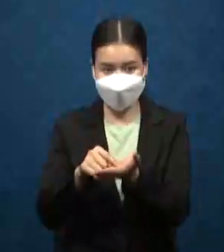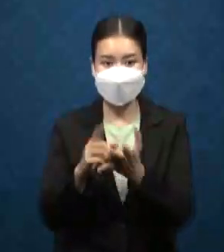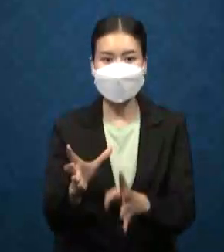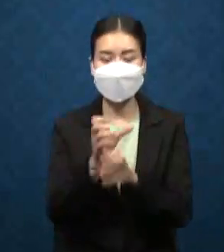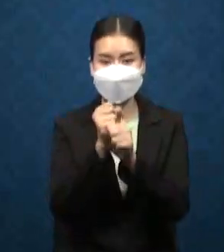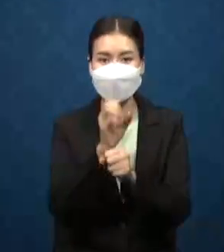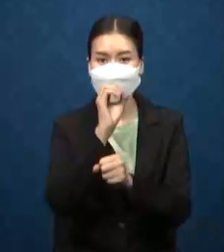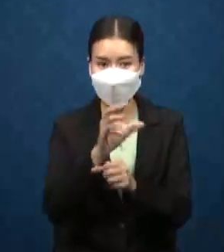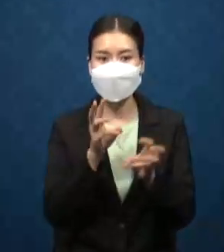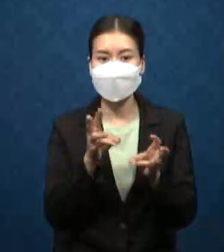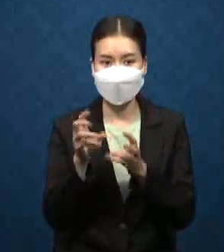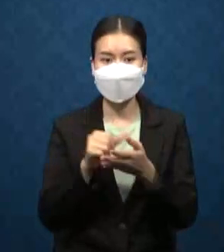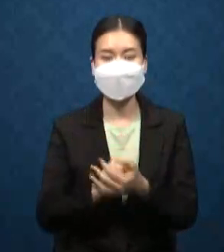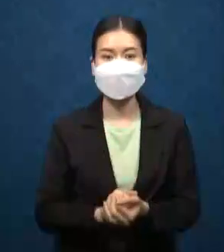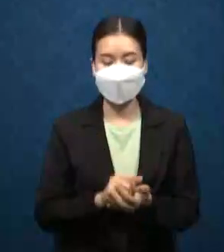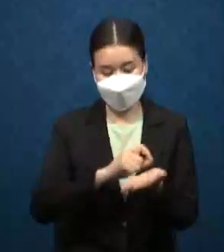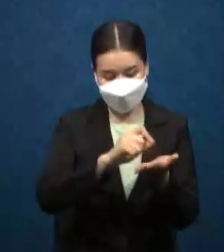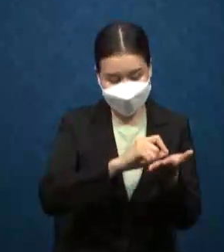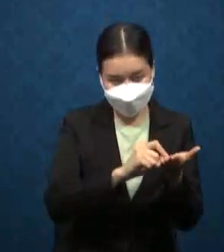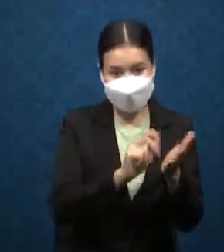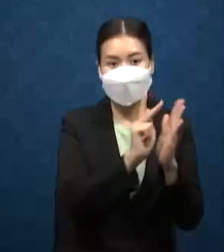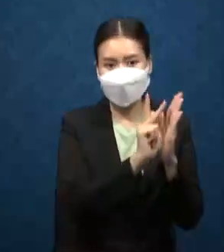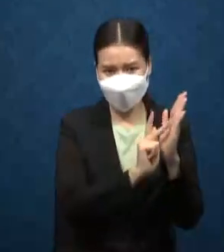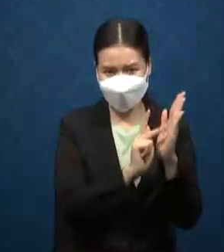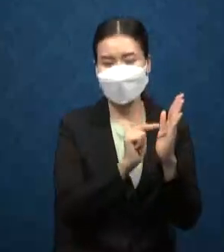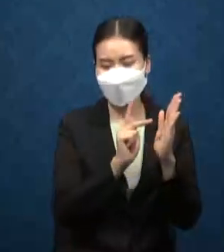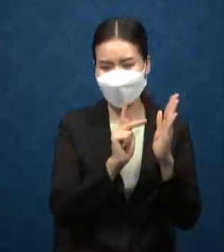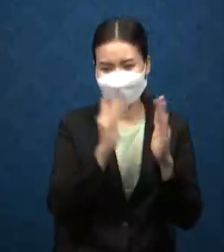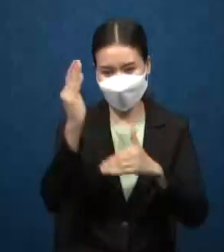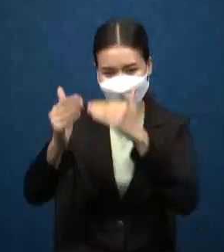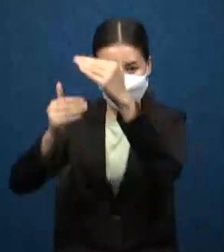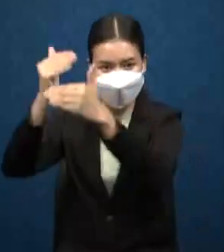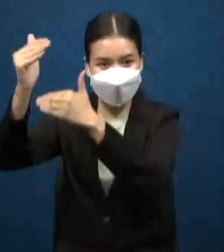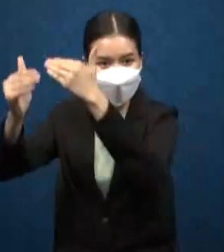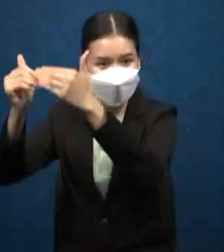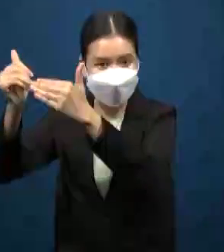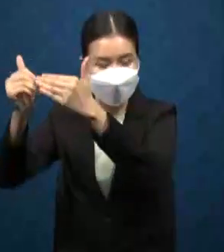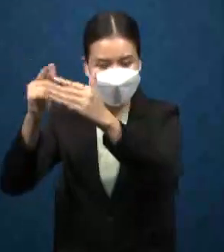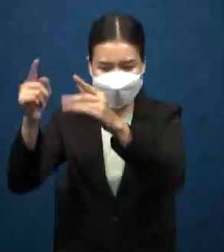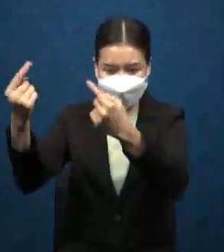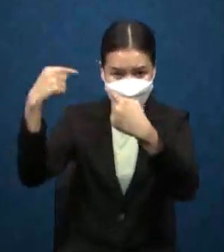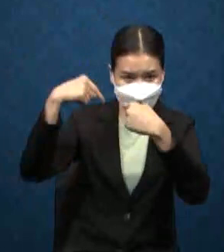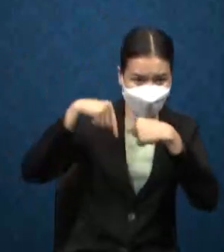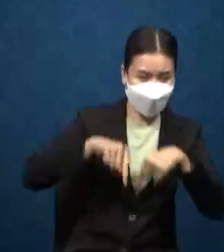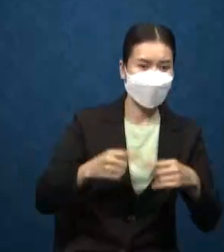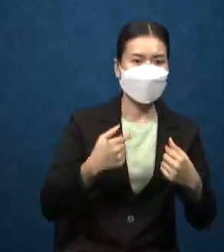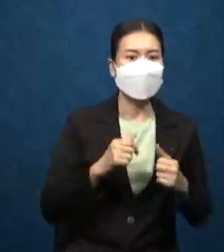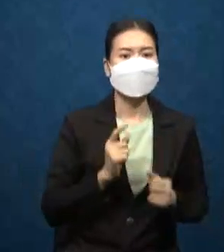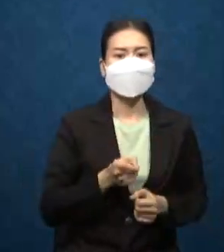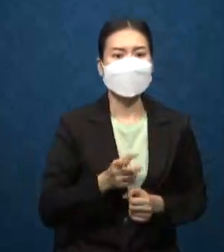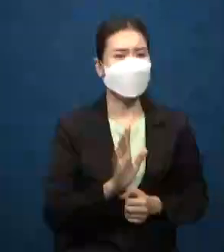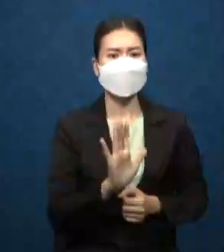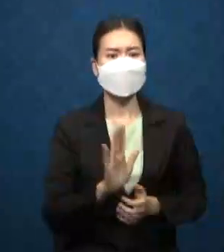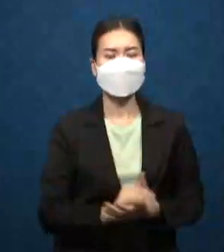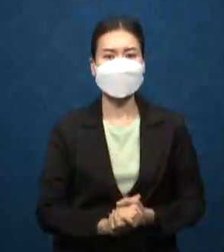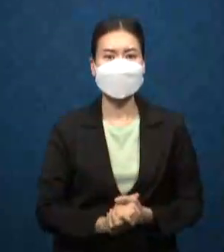คือเราจะเขียนกฎหมายเนี่ยมันต้องเขียนให้ก้าวหน้าหน่อยไม่ใช่เขียนแล้วก็มาตอบกลับมาที่เดิมเราต้องเขียนให้ดีมาก